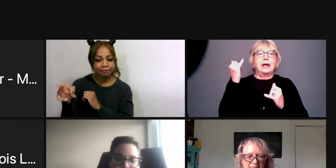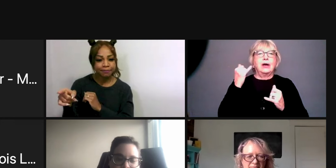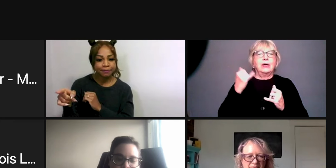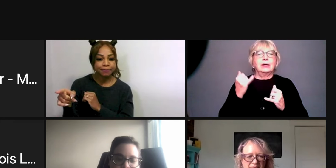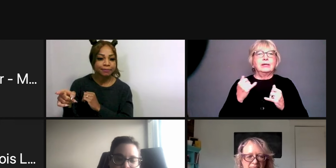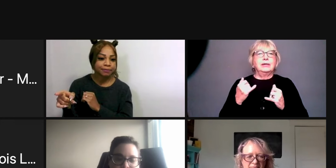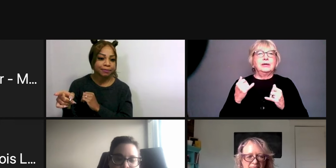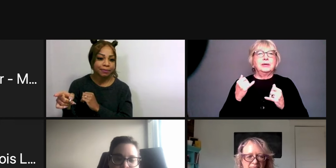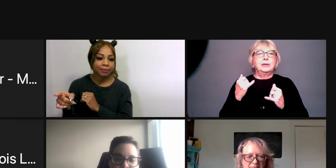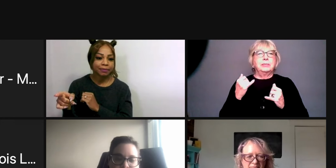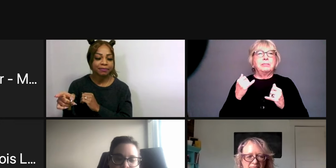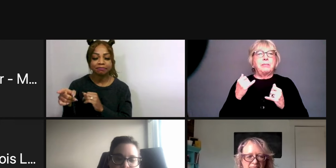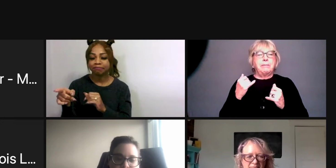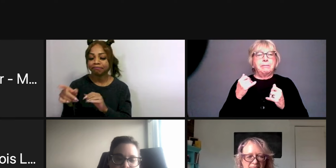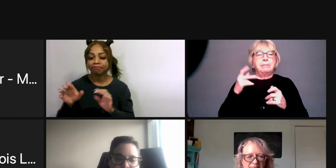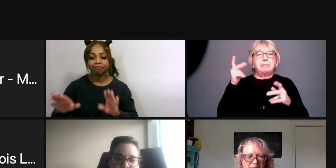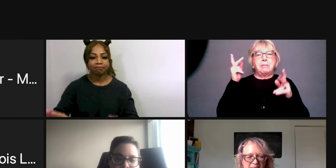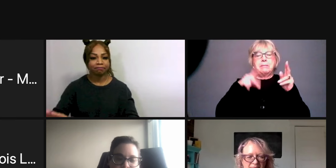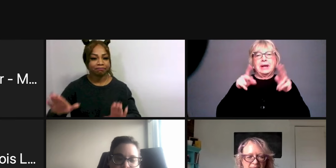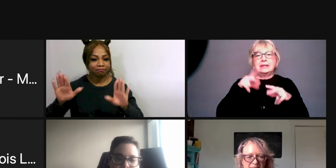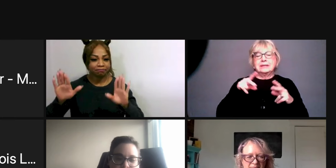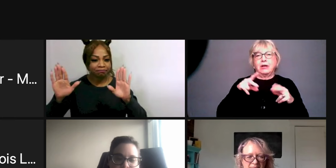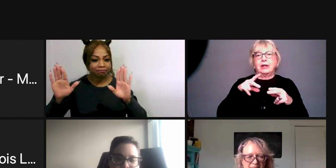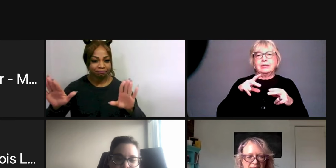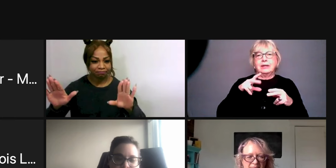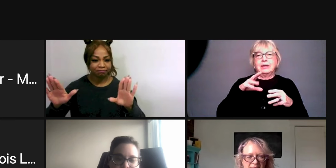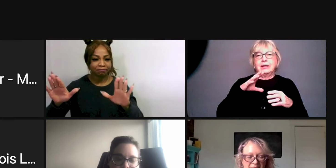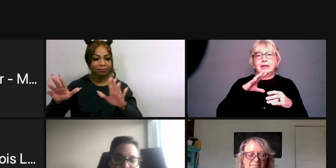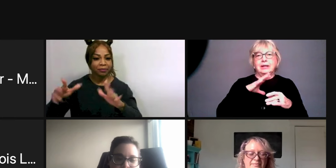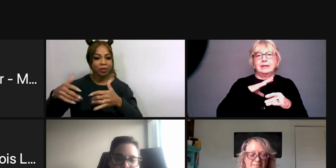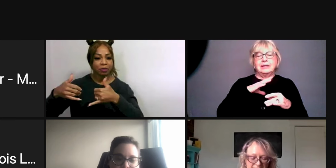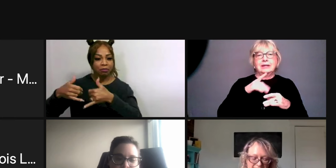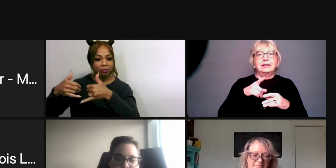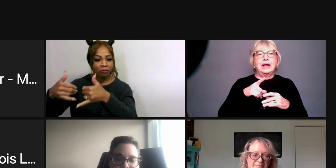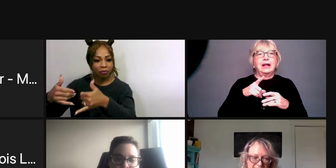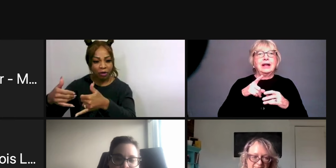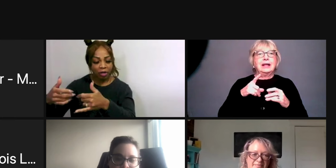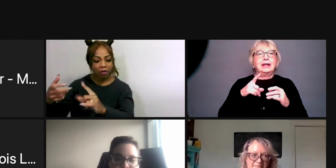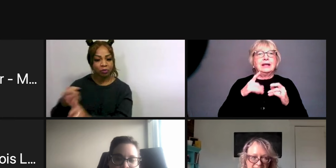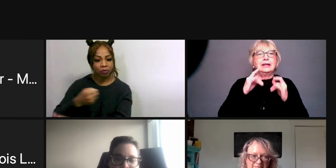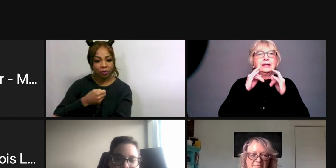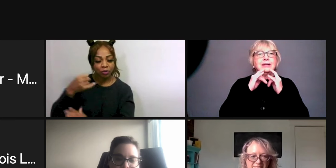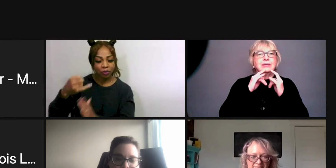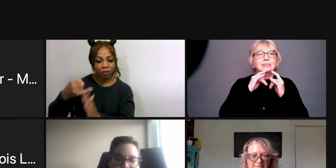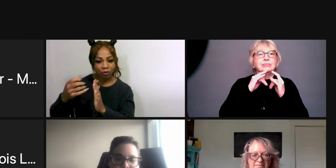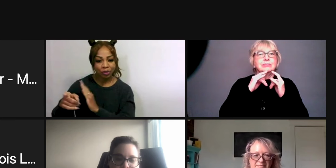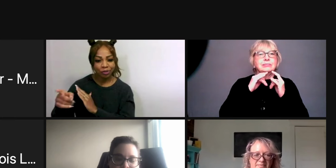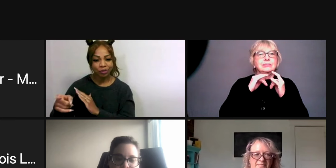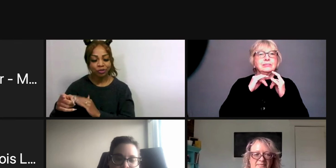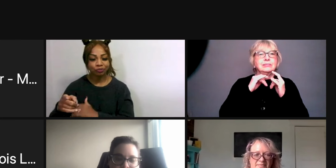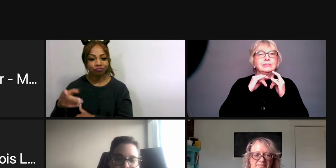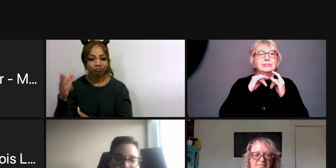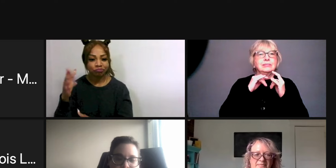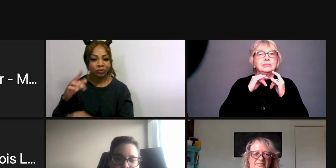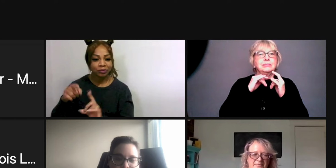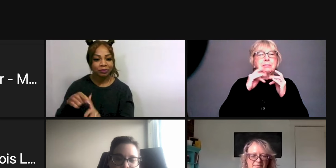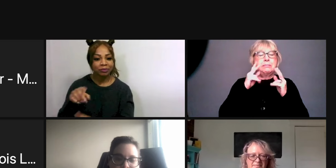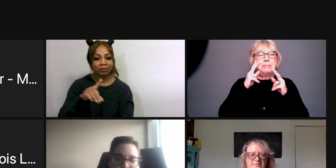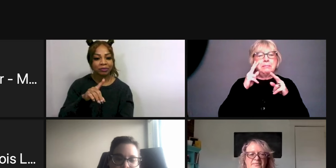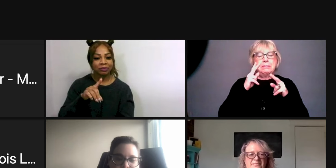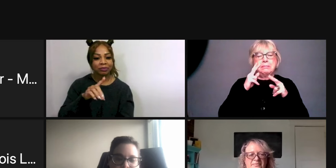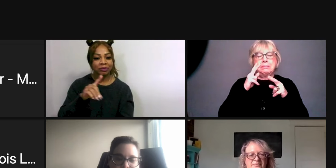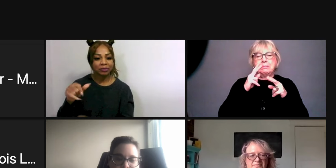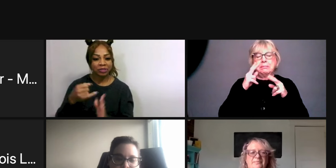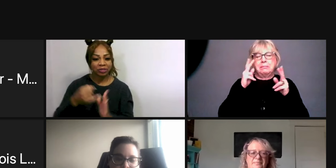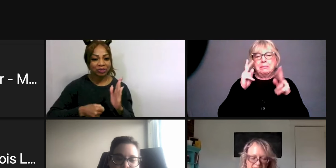monde des personnes en situation d'un handicap l'Inka qui est une artiste extraordinaire